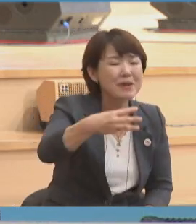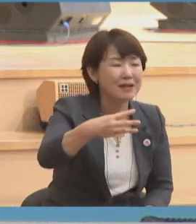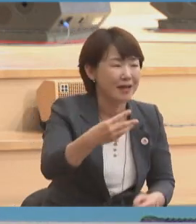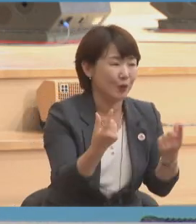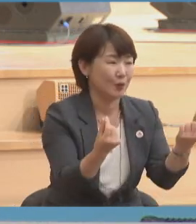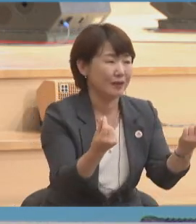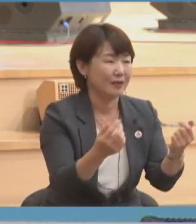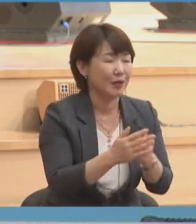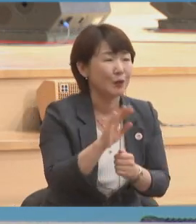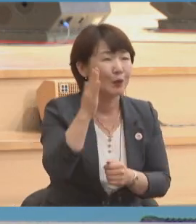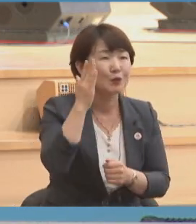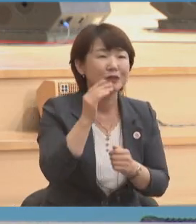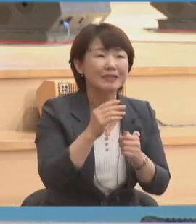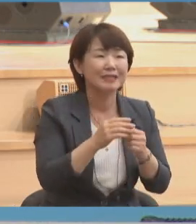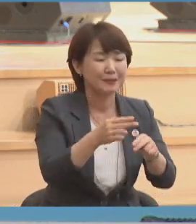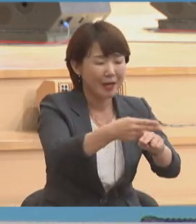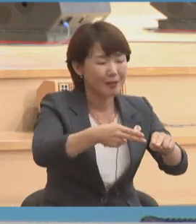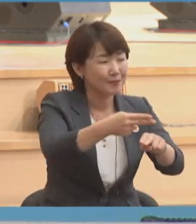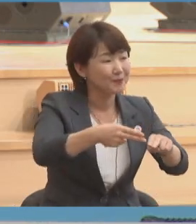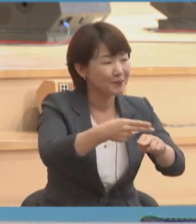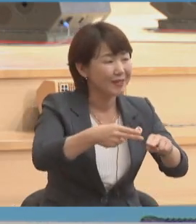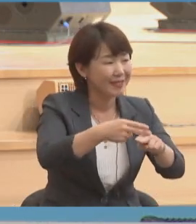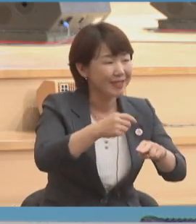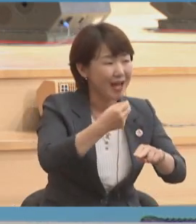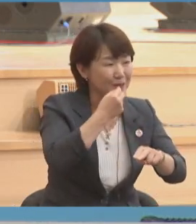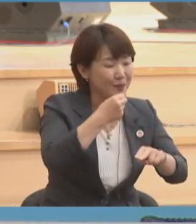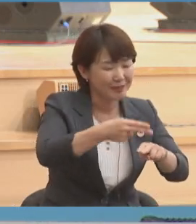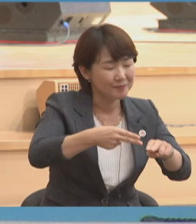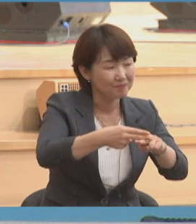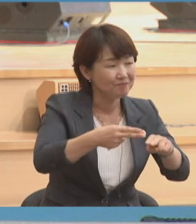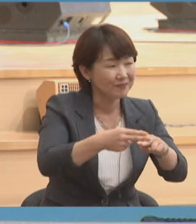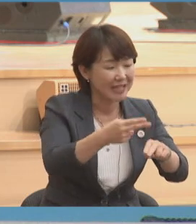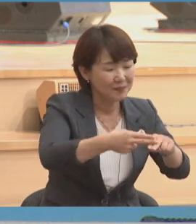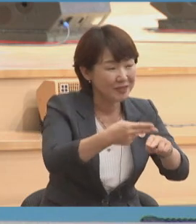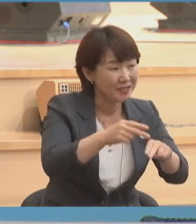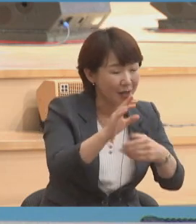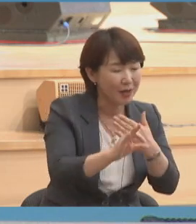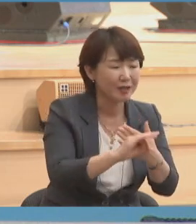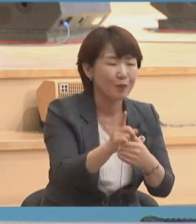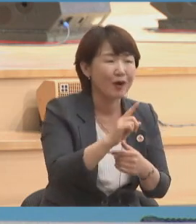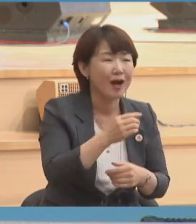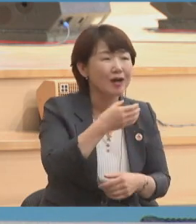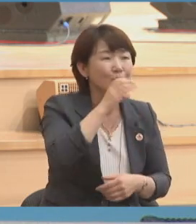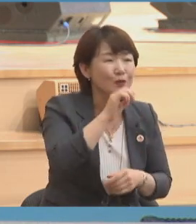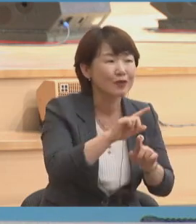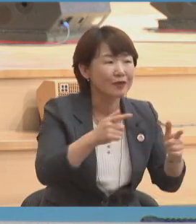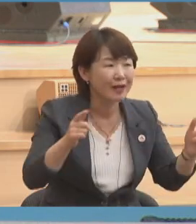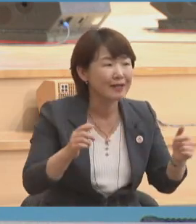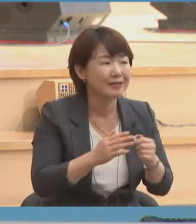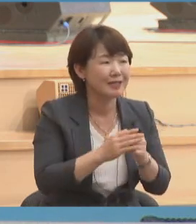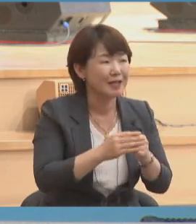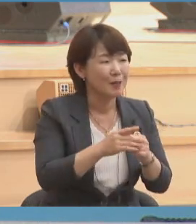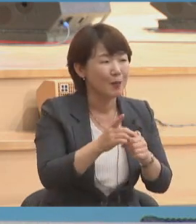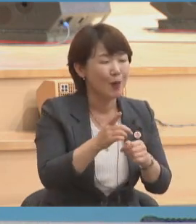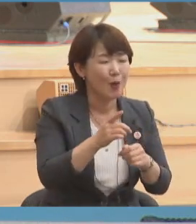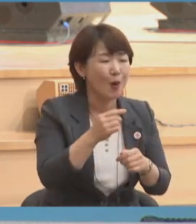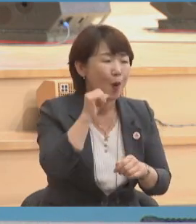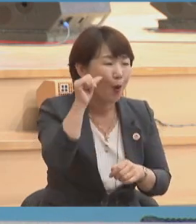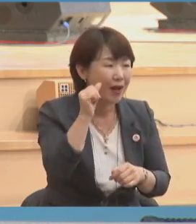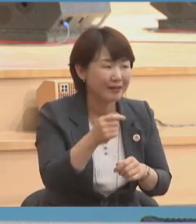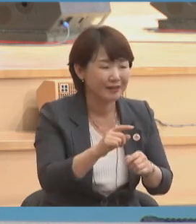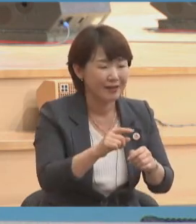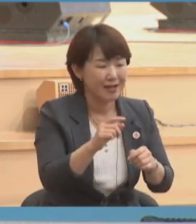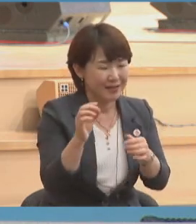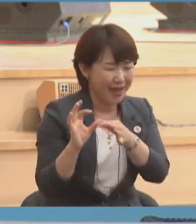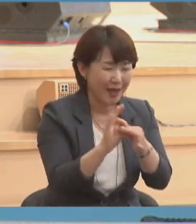가보면 뭐 음료수나 샐러드나 이런 것을 계속 리필해서 먹을 수 있잖아요. 그렇죠? 외국에 한 번씩